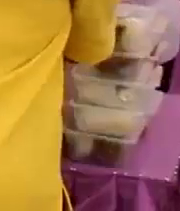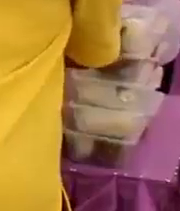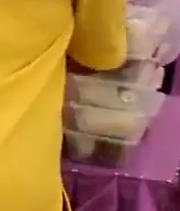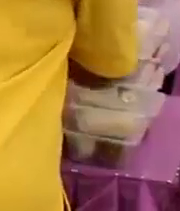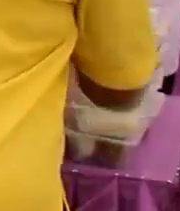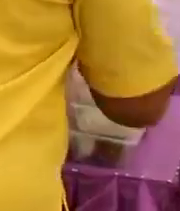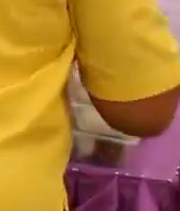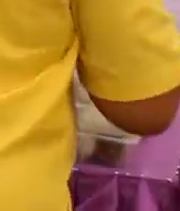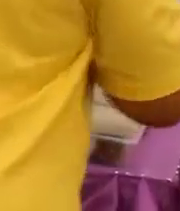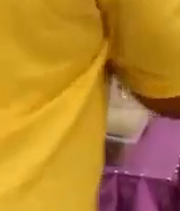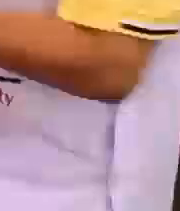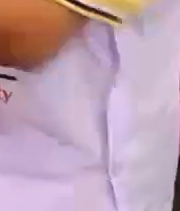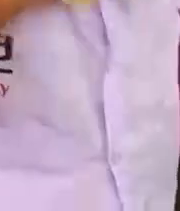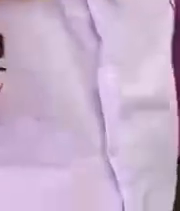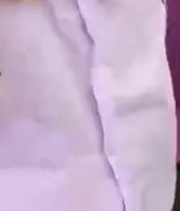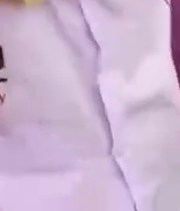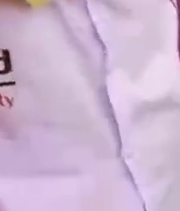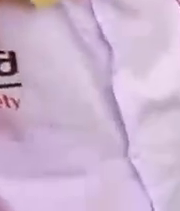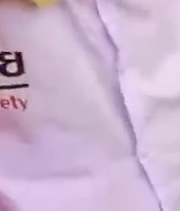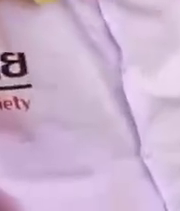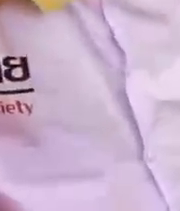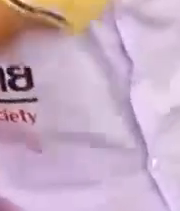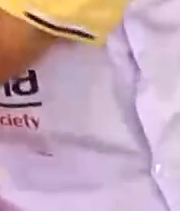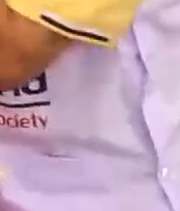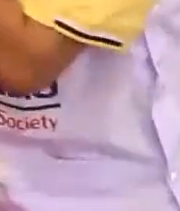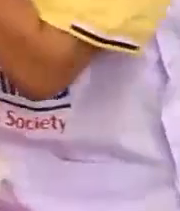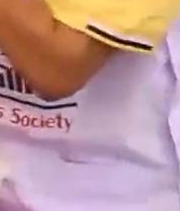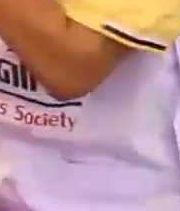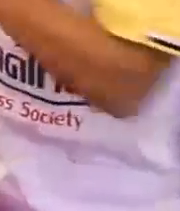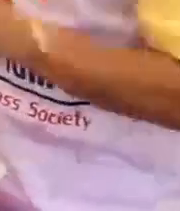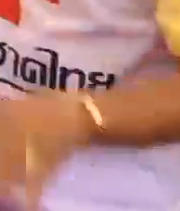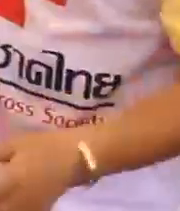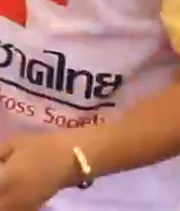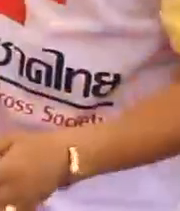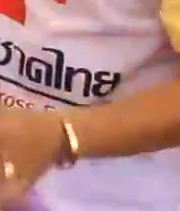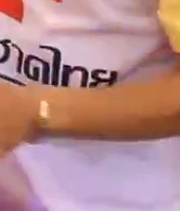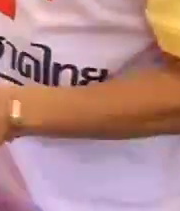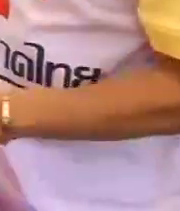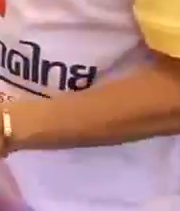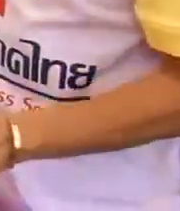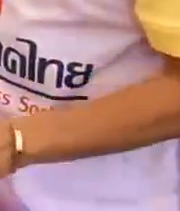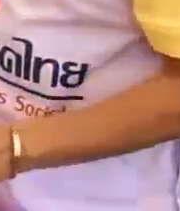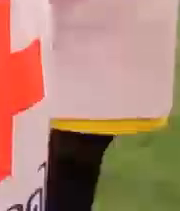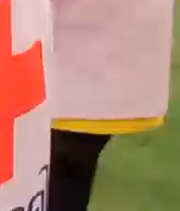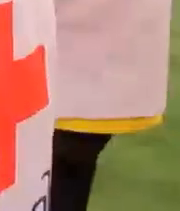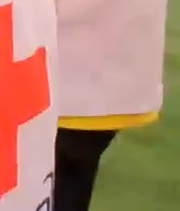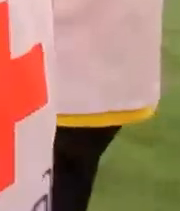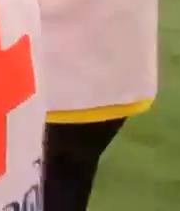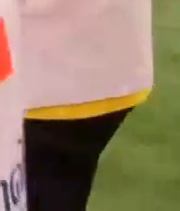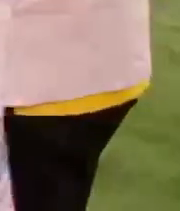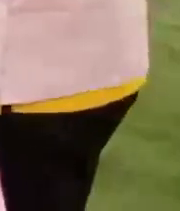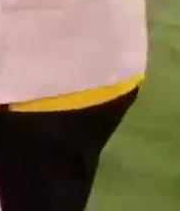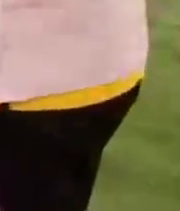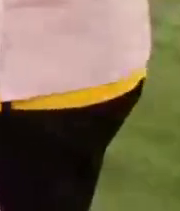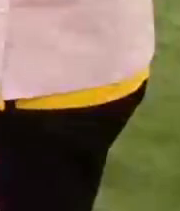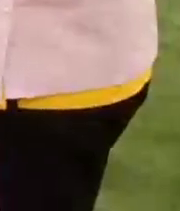การสภากาชาดไทยเพื่อทำอาหารพระราชทานแจกจ่ายให้แก่ประชาชนในพื้นที่จังหวัดเชียงรายที่ได้รับความเดือดร้อนจากการแพร่ระบาดของโรคโควิ